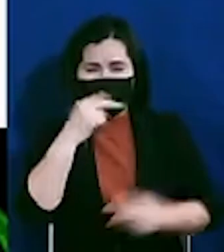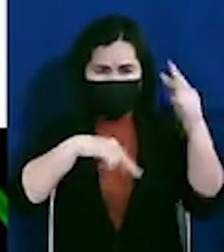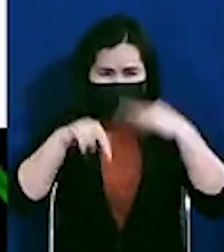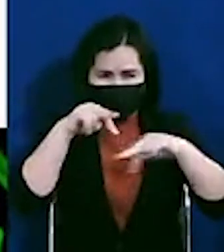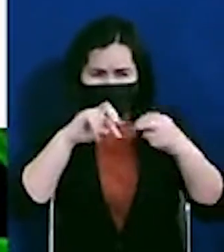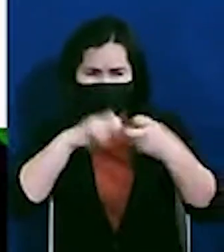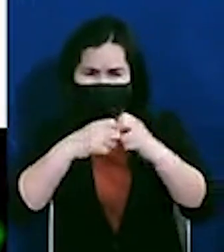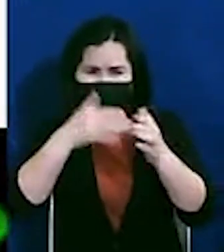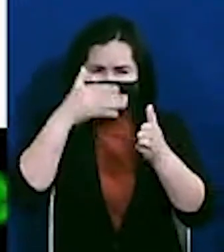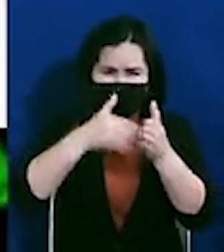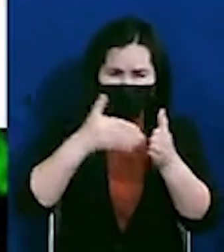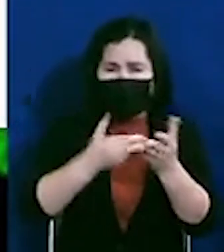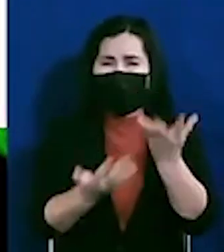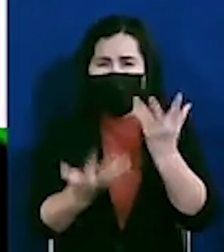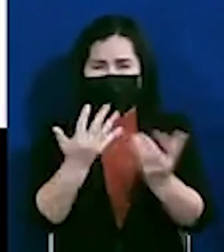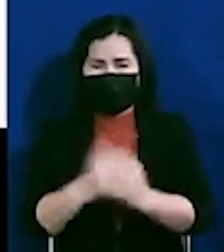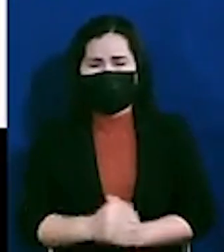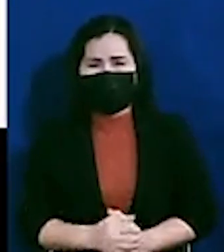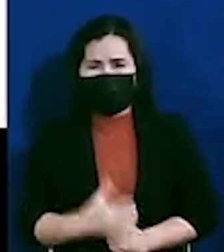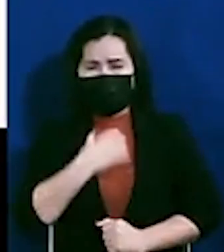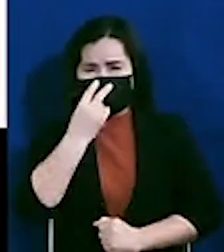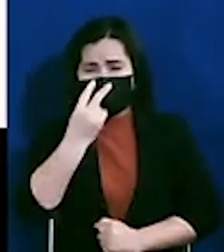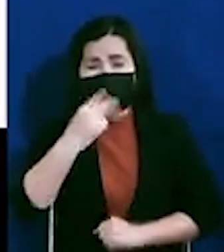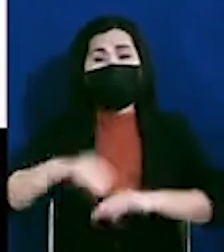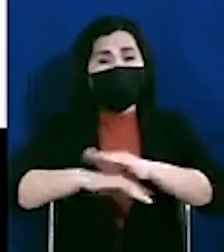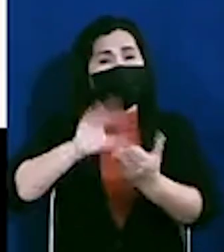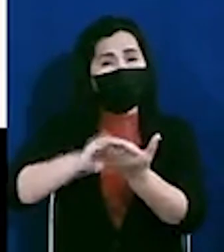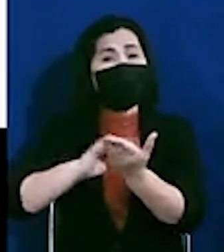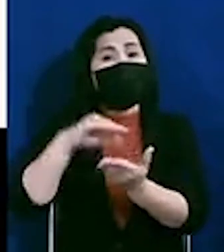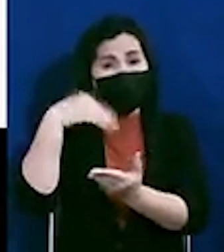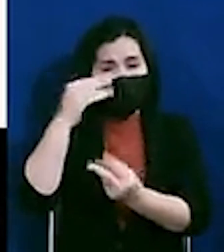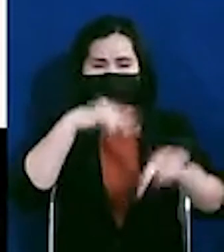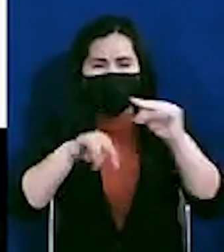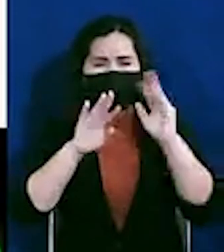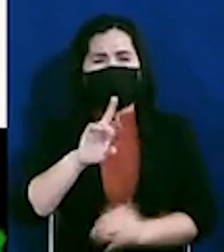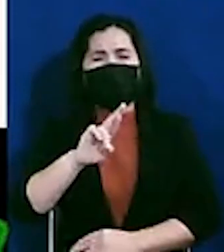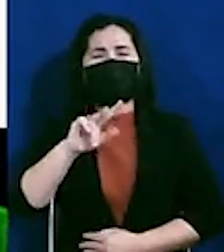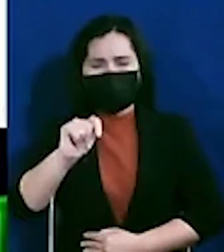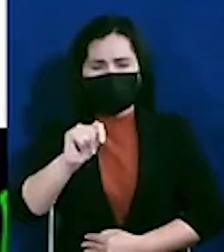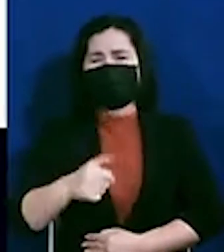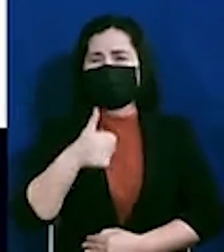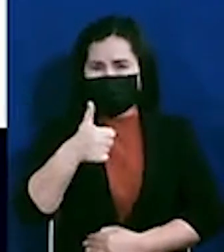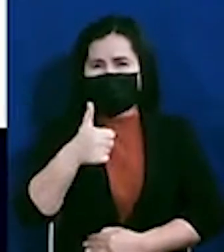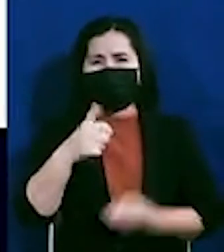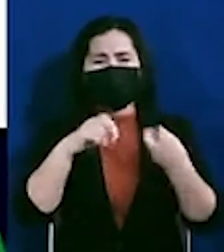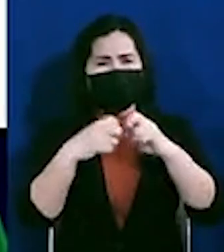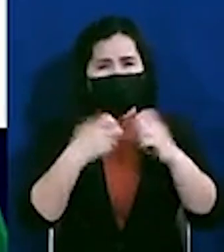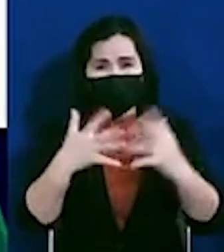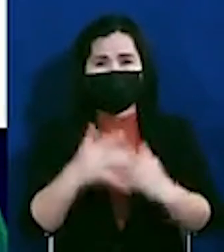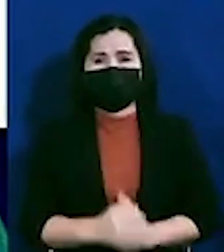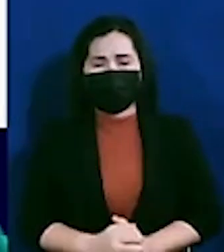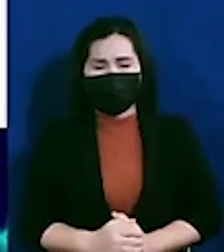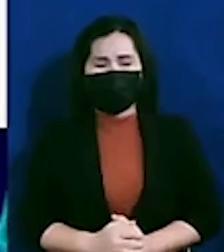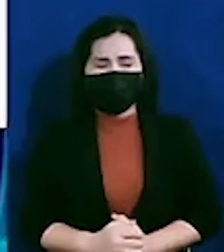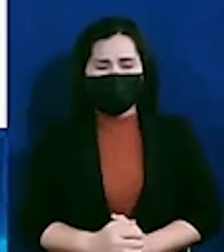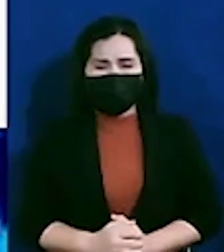ยาประการใดก็ตามนะเพื่อจะเอาผลเบื้องต้นเดะเอาไปทำอะไรสักอย่างหนึ่งเกาะเนี่ยแล้วก็ไม่ได้ขัดข้องอะไรนะครับและในคำแนะนำ